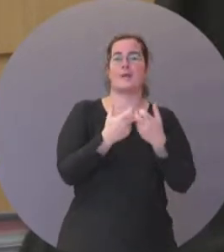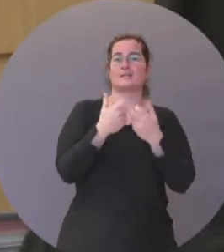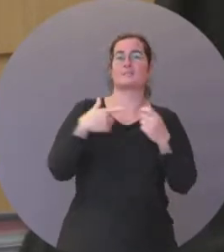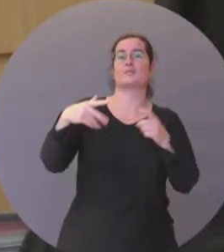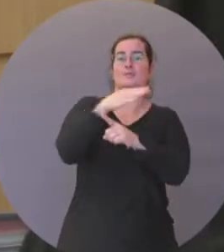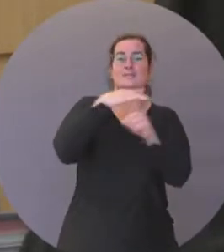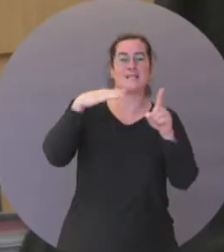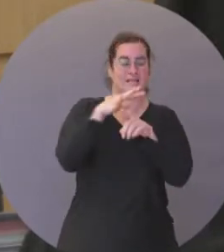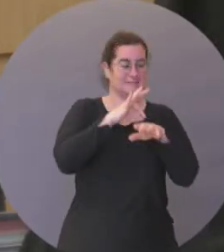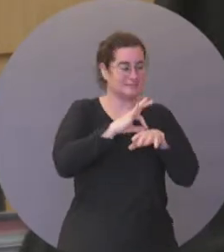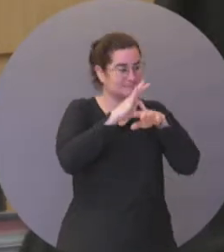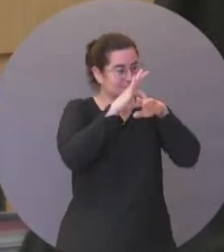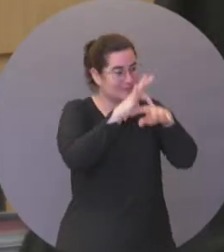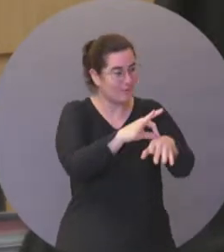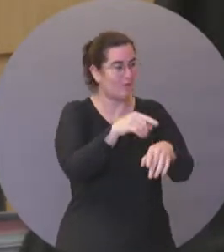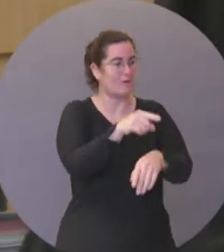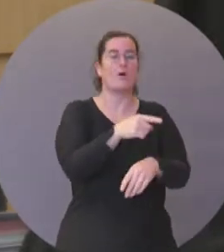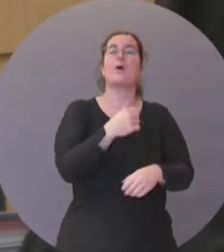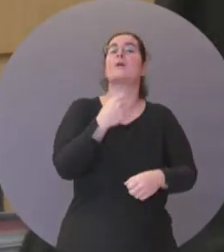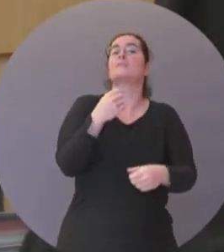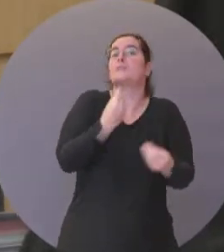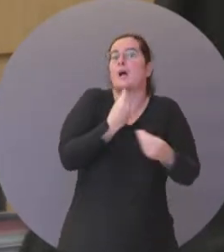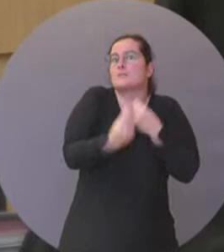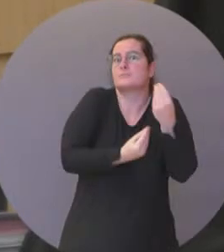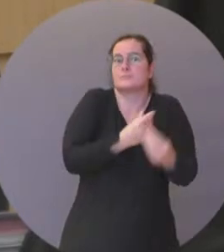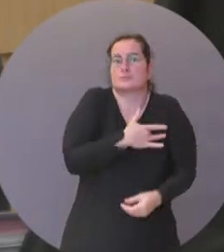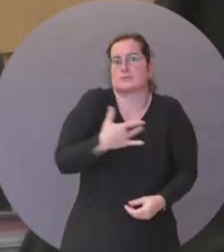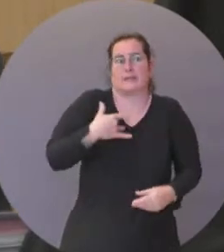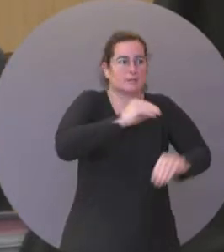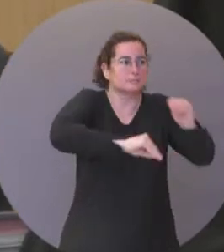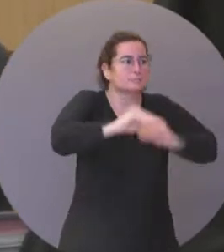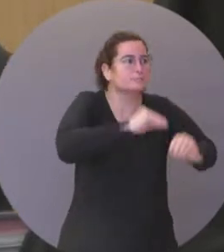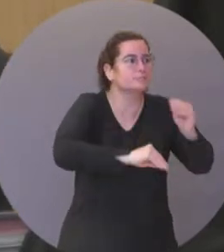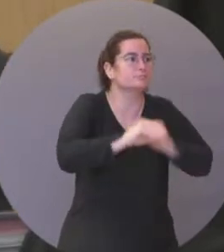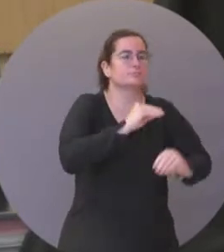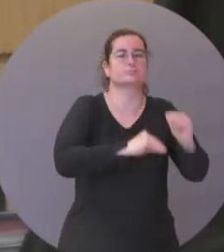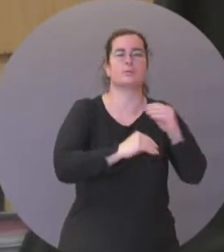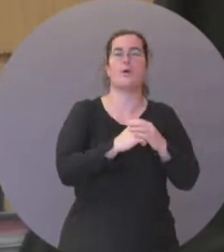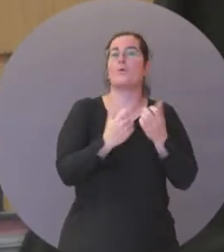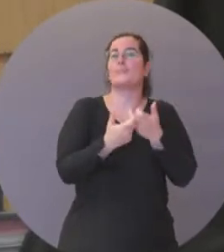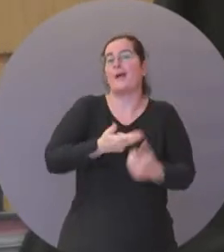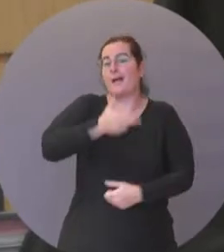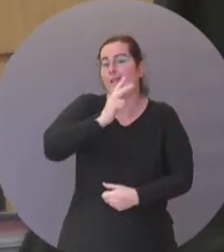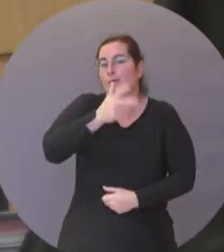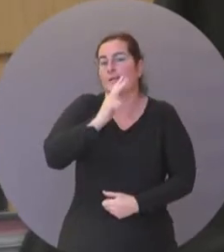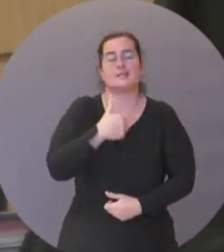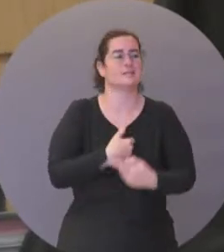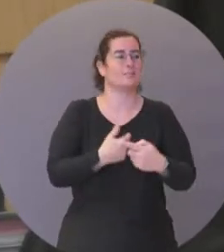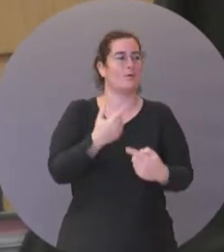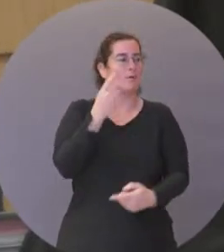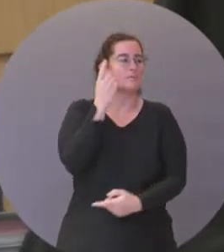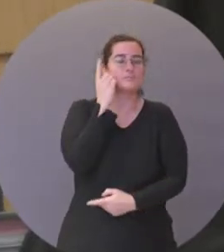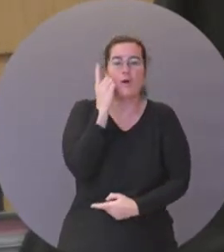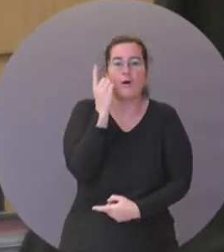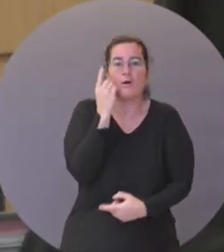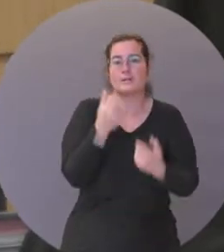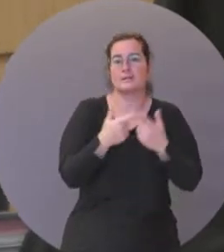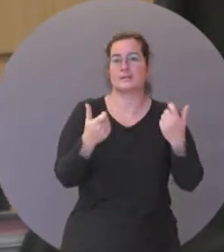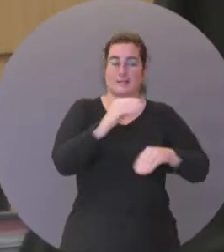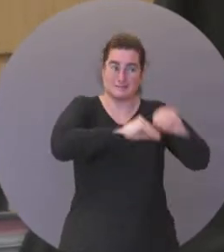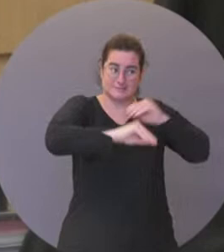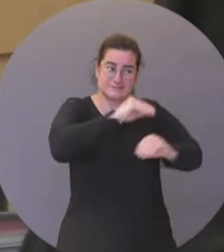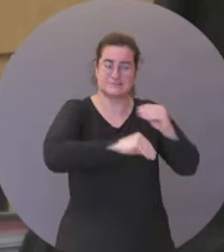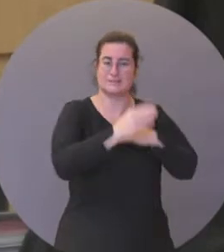par l'exercice d'un travail soit un médico prise en charge de l'alcoolisme ou de la drogue etc ce que je viens de vous